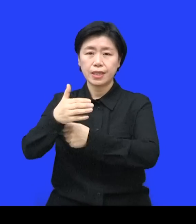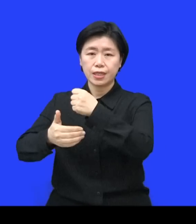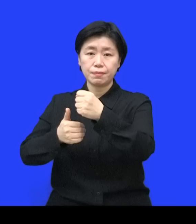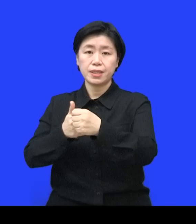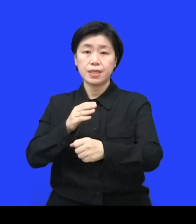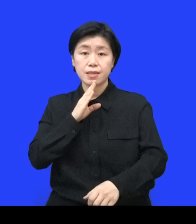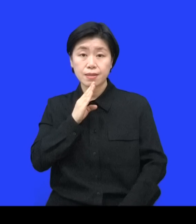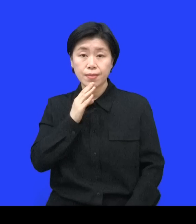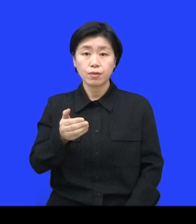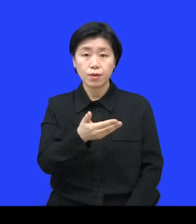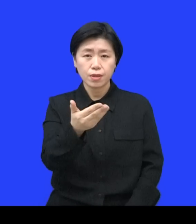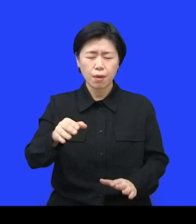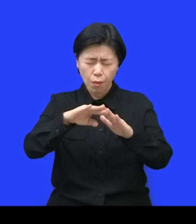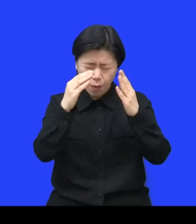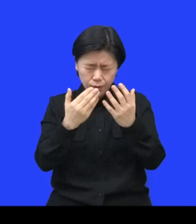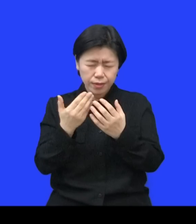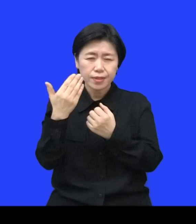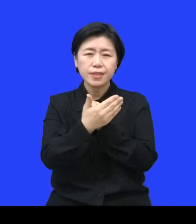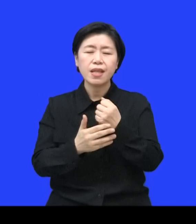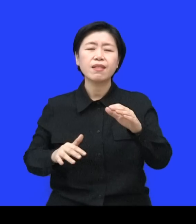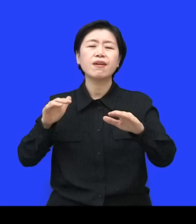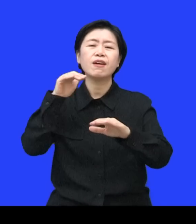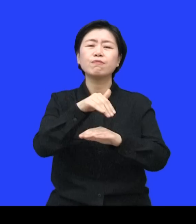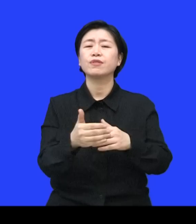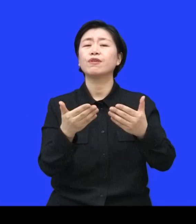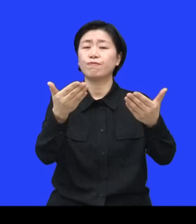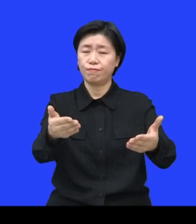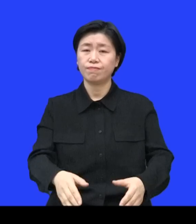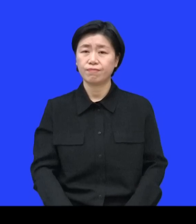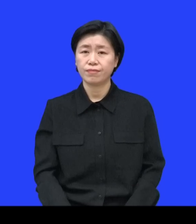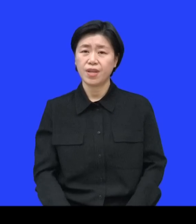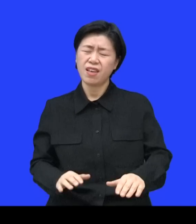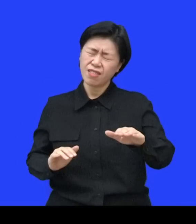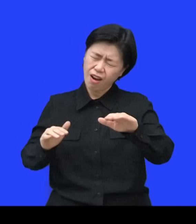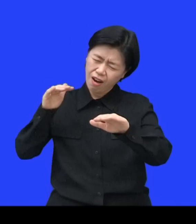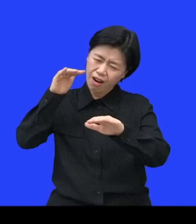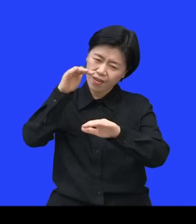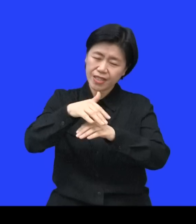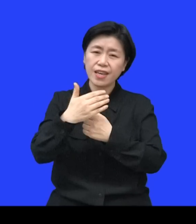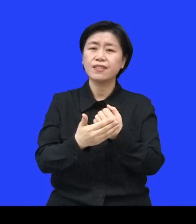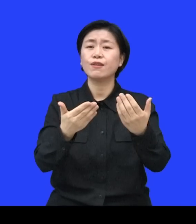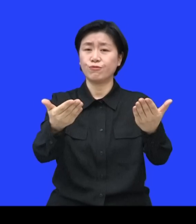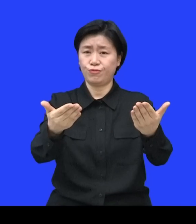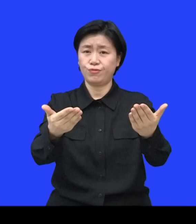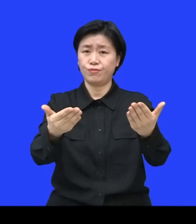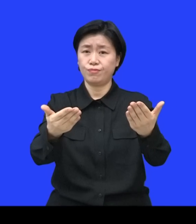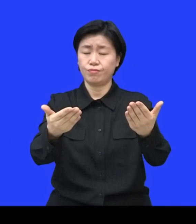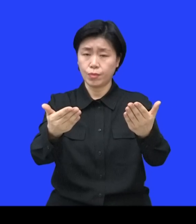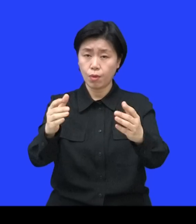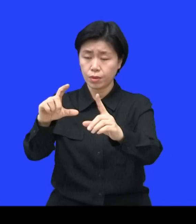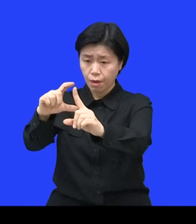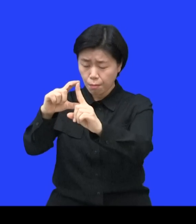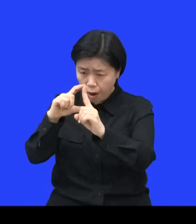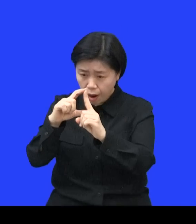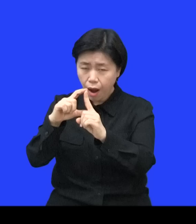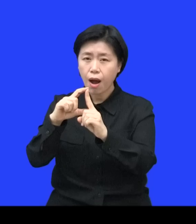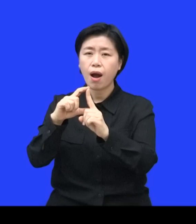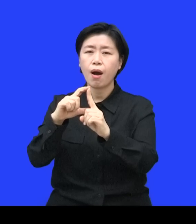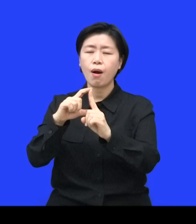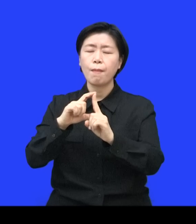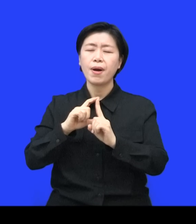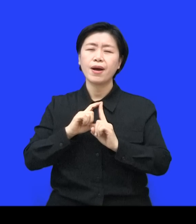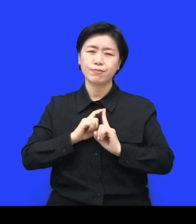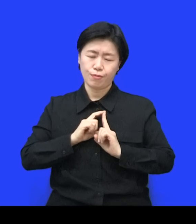하나님께서 능히 너희에게 모든 은혜를 넘치게 하시나니. 그래서 넘치게 하신다. 넘치는 은혜. 이게 제 그